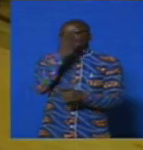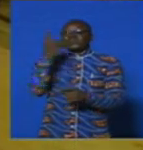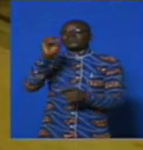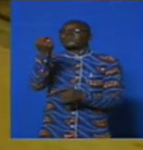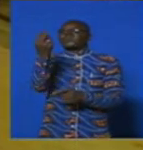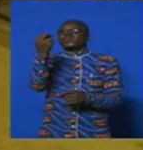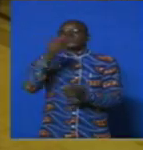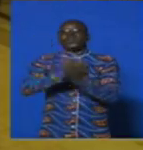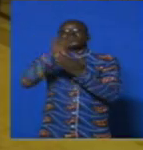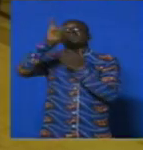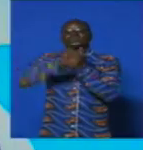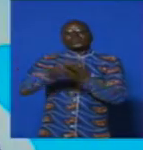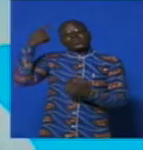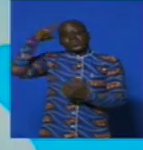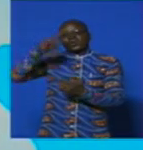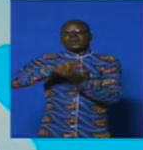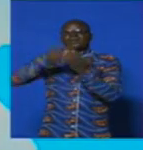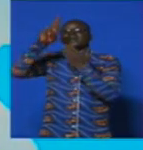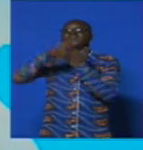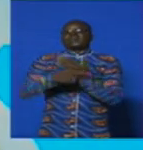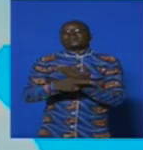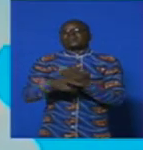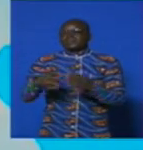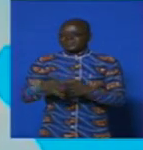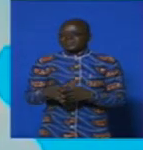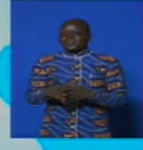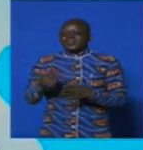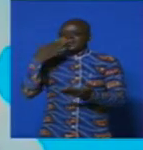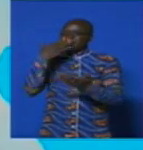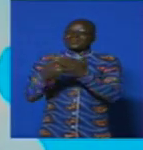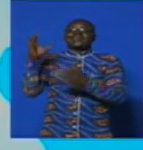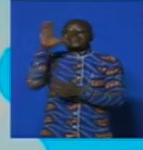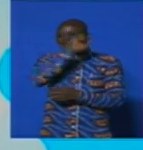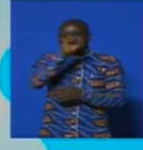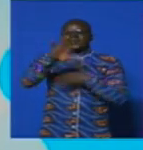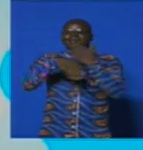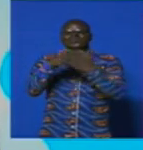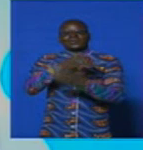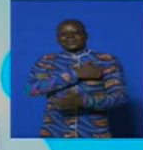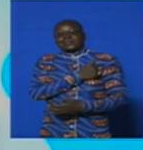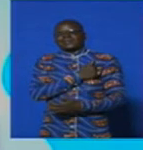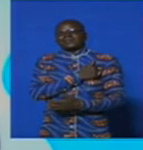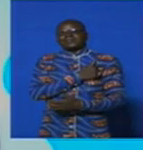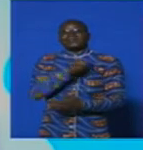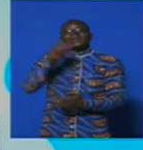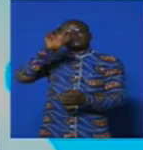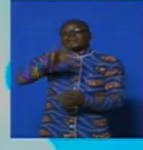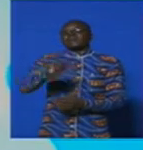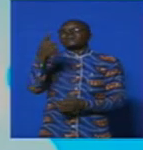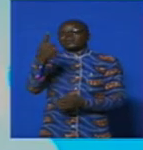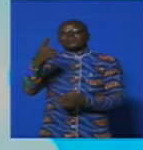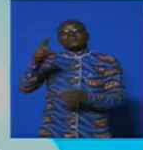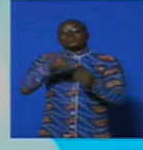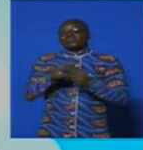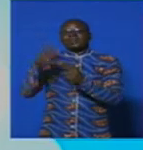les premiers résultats. Et bonne chance à tous les candidats au bac. En marge du 31e sommet de l'Union africaine, les